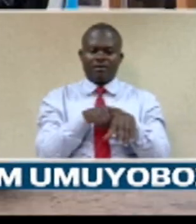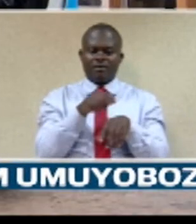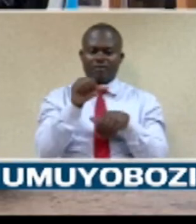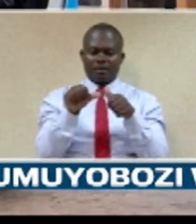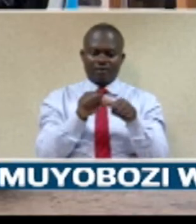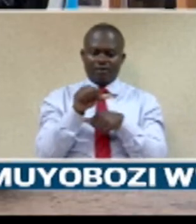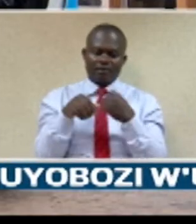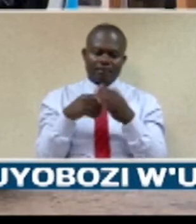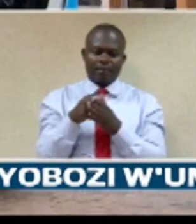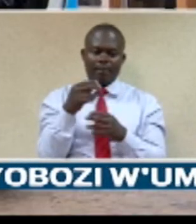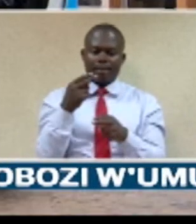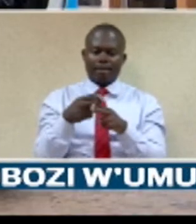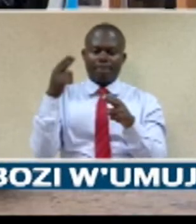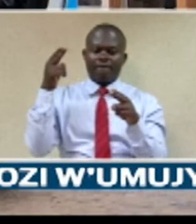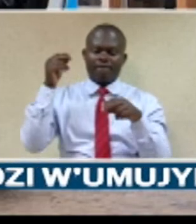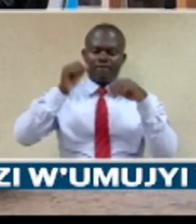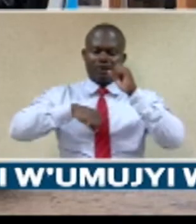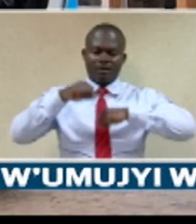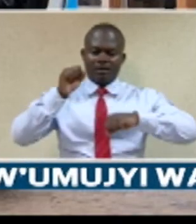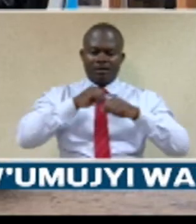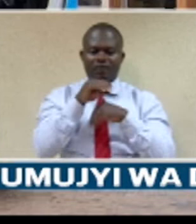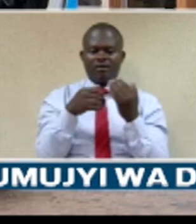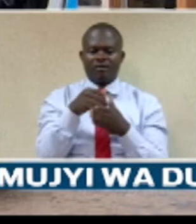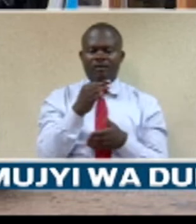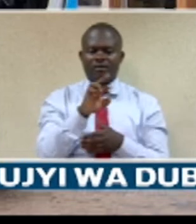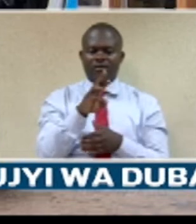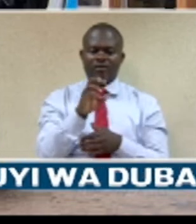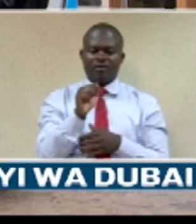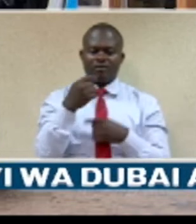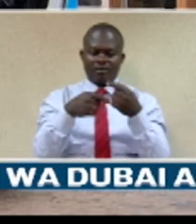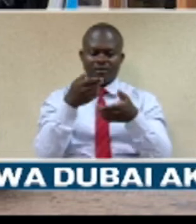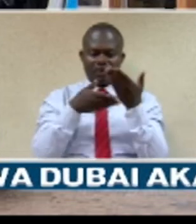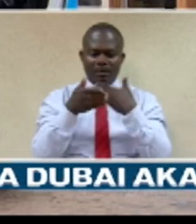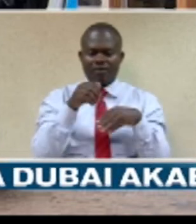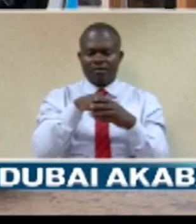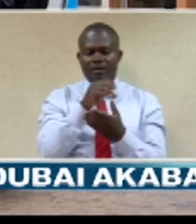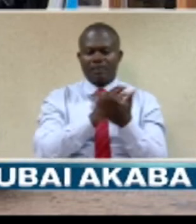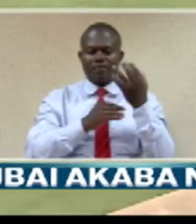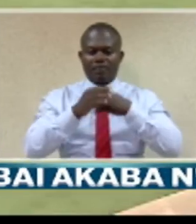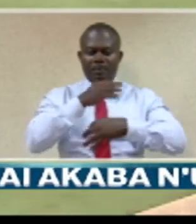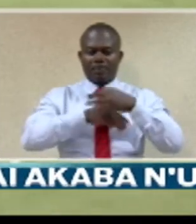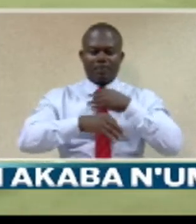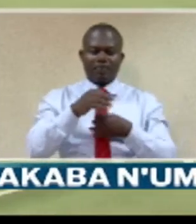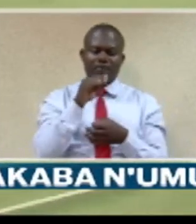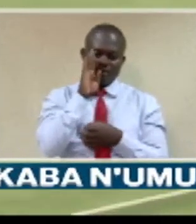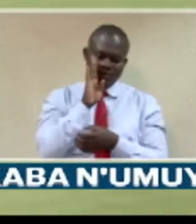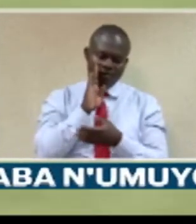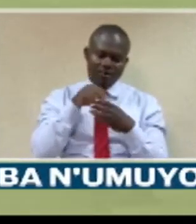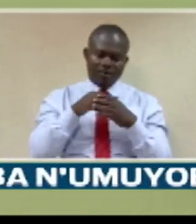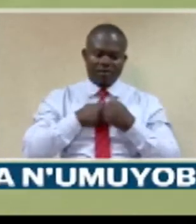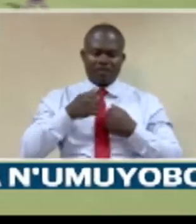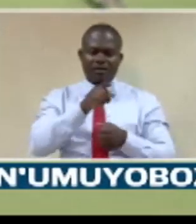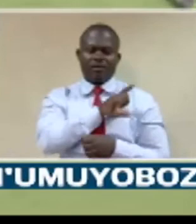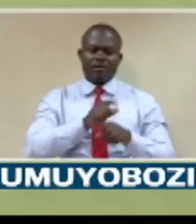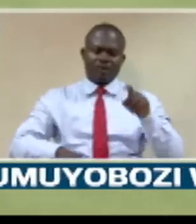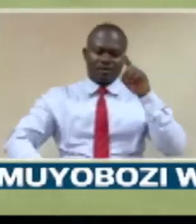bijyanye n'uburenganzira bw'izina rya shampiyona FERWAFA ikomeje ibiganiro na rumwe mu nganda zenga icyo kunywa rufite amahirwe